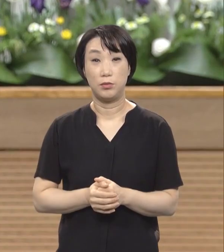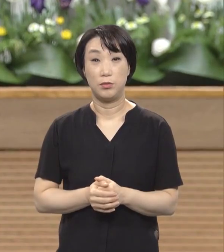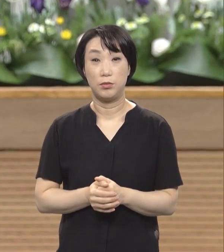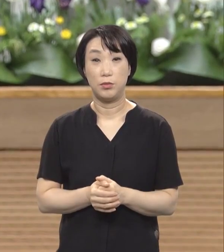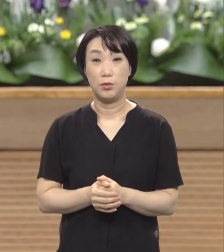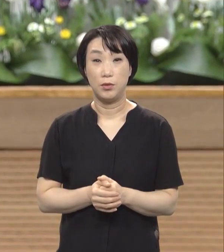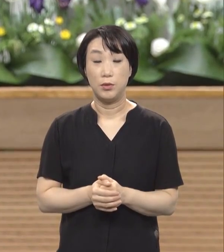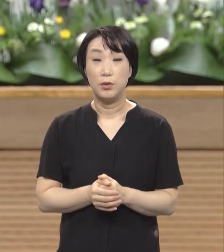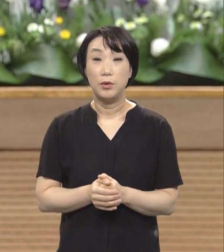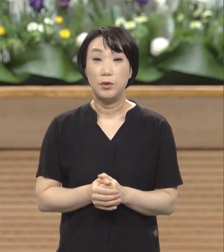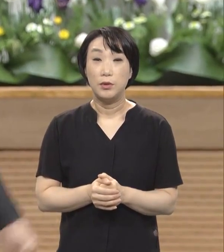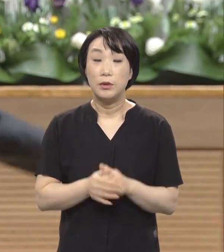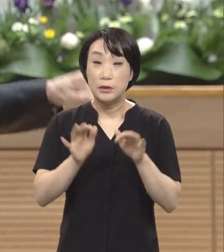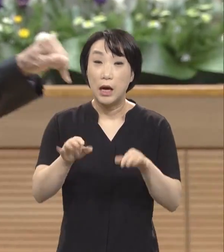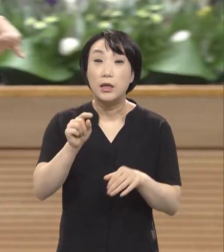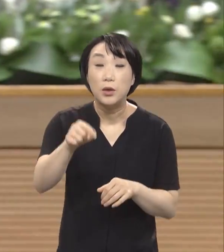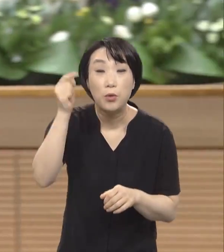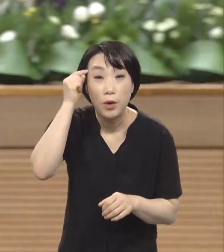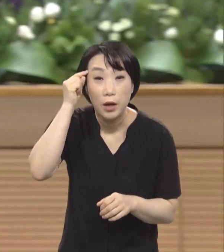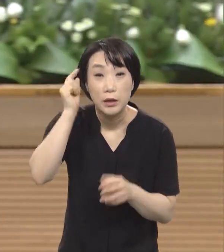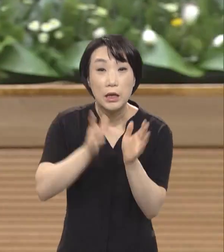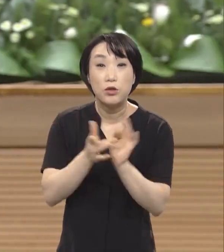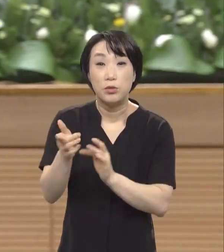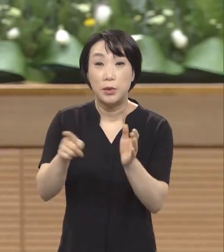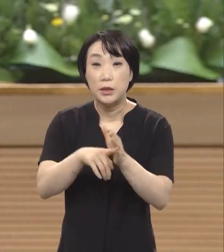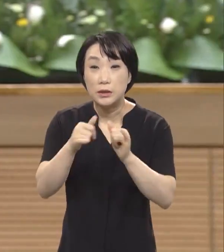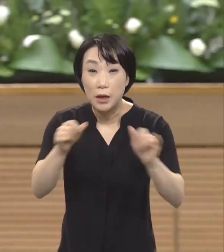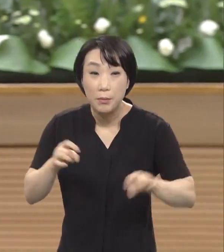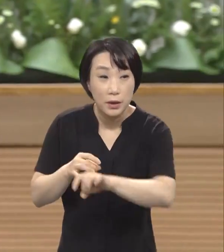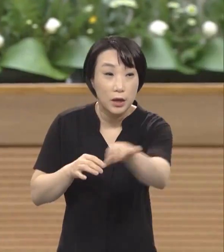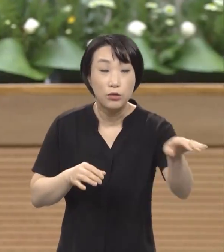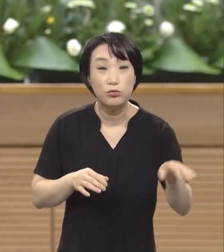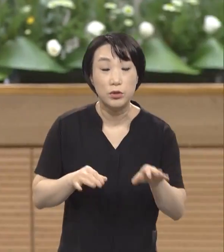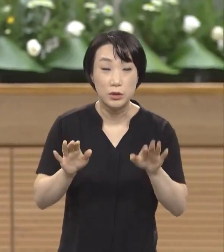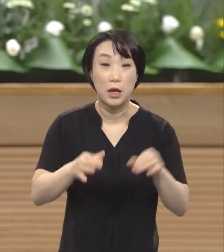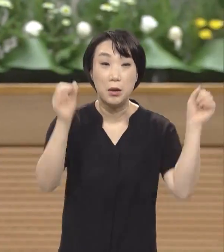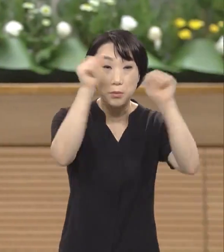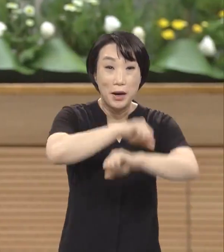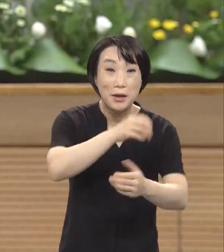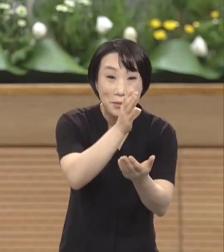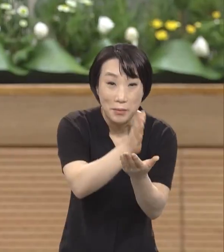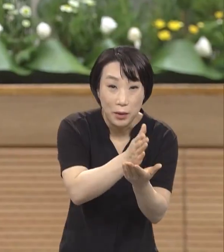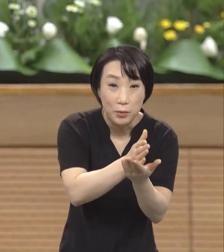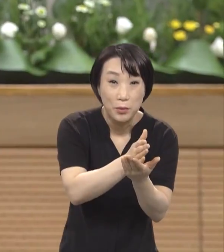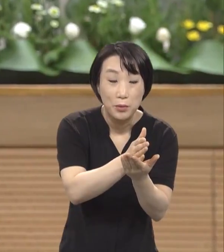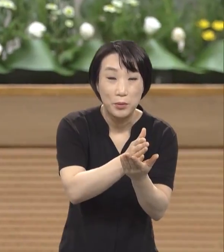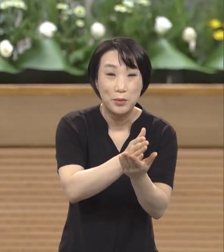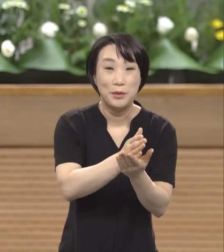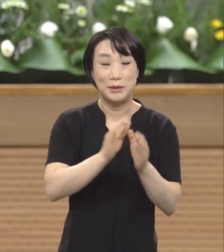주셨으니 이는 저를 믿는 자마다 멸망치 않고